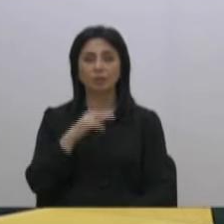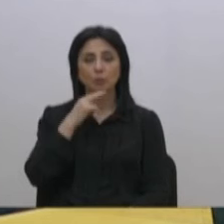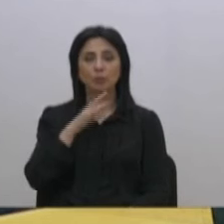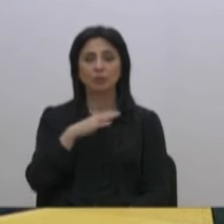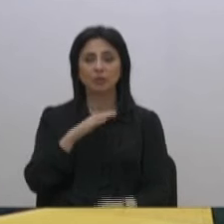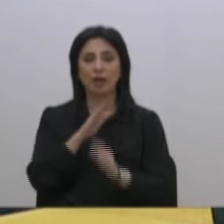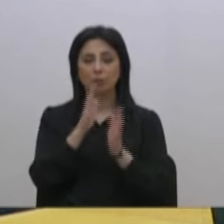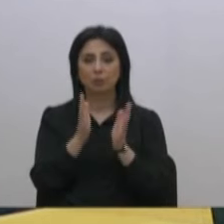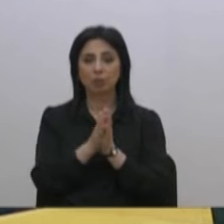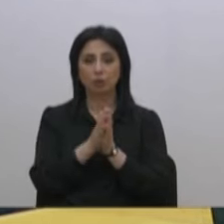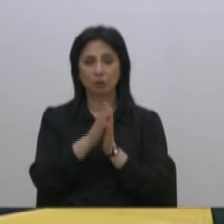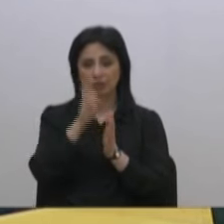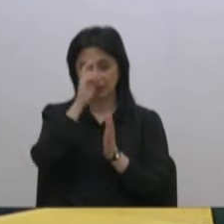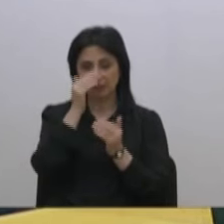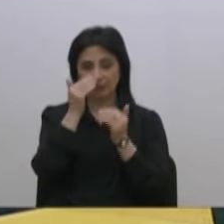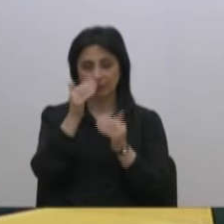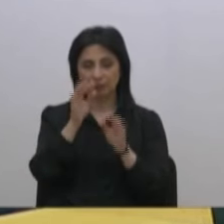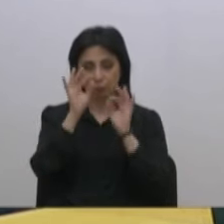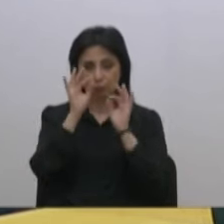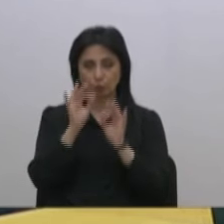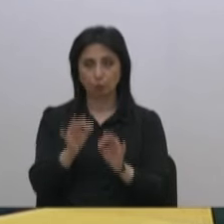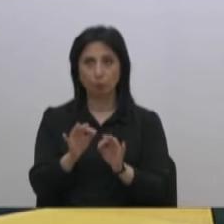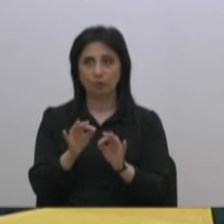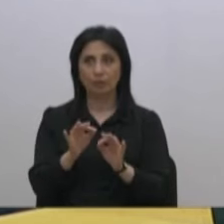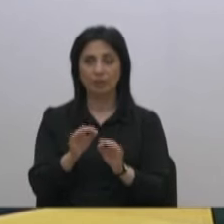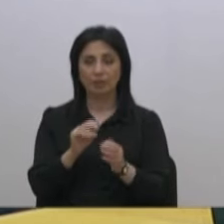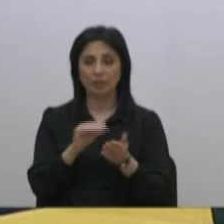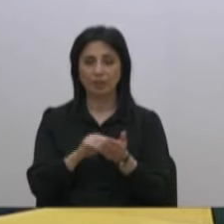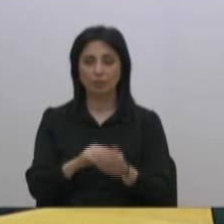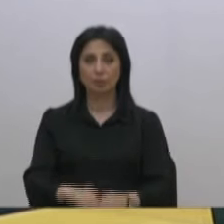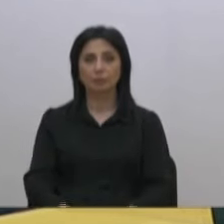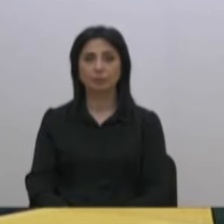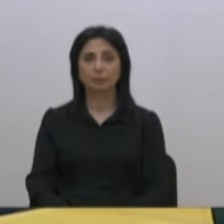იყო აბსოლუტურად სახელმწიფოებრივად და სწორად დასმული.